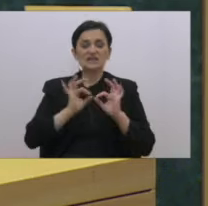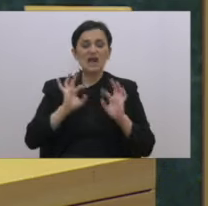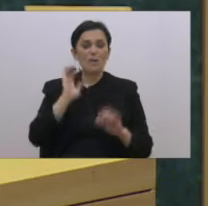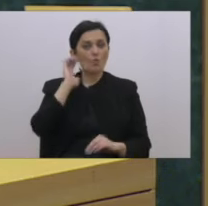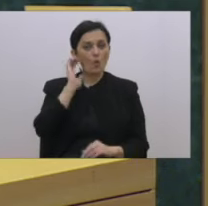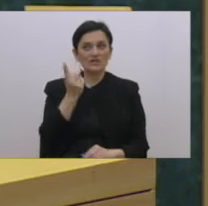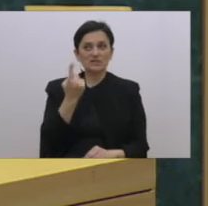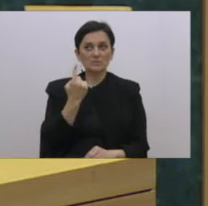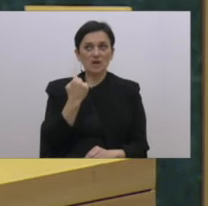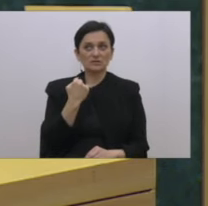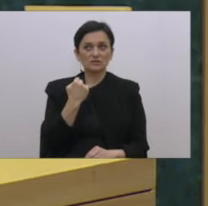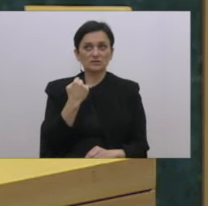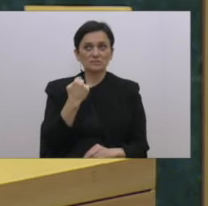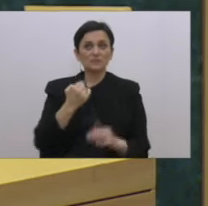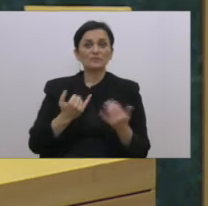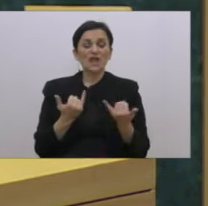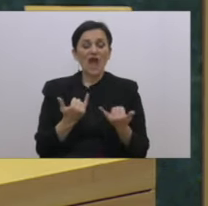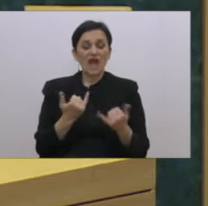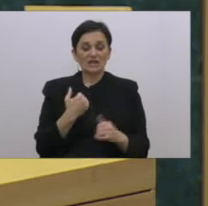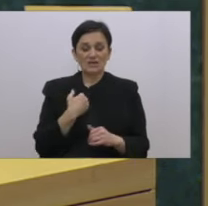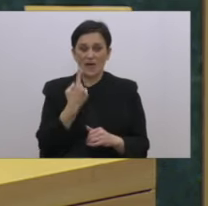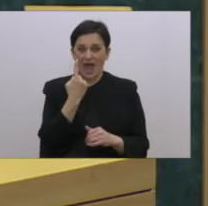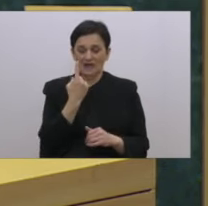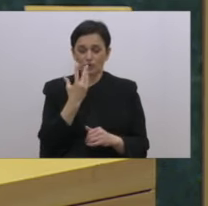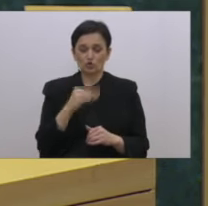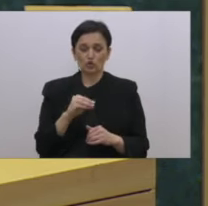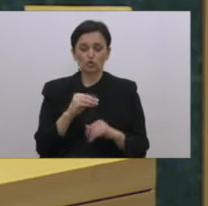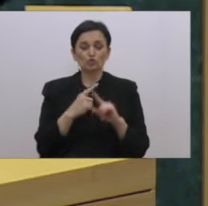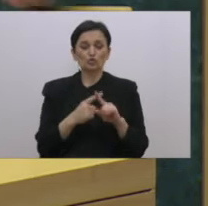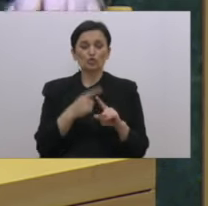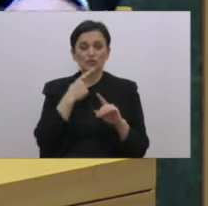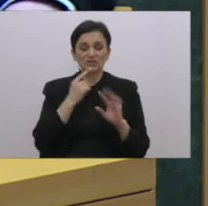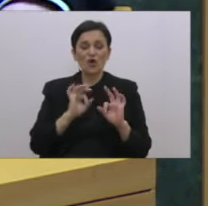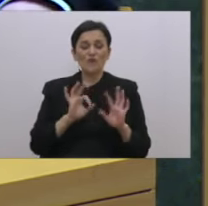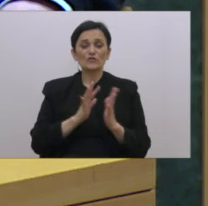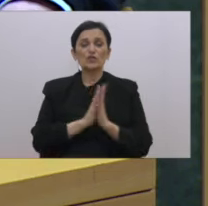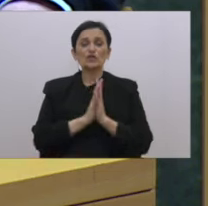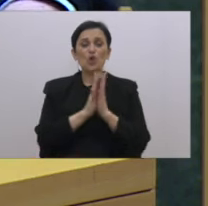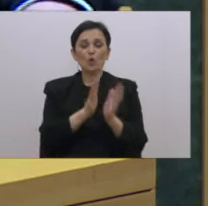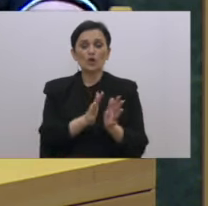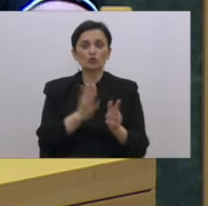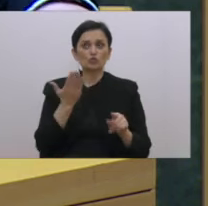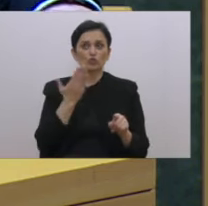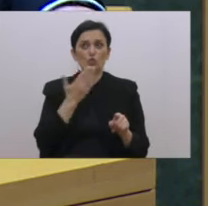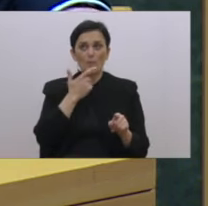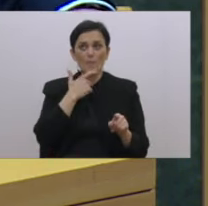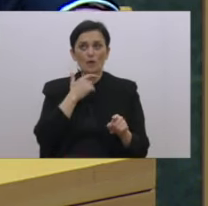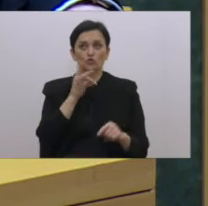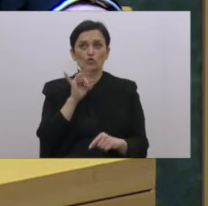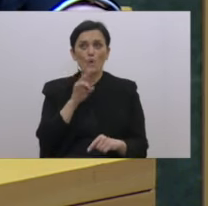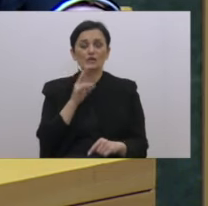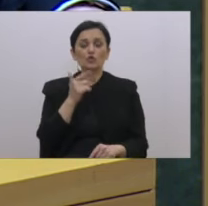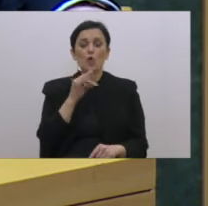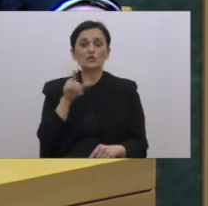მოვისმენთ. Ახლა მე ცუს დაუთმობ იმ შეურაცხყოფას, რომელიც ბატონმა რომან